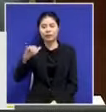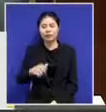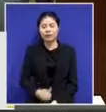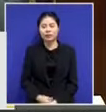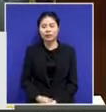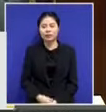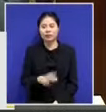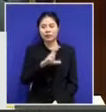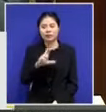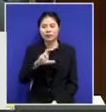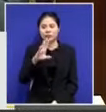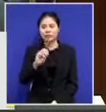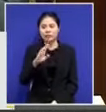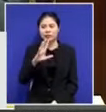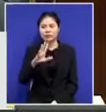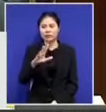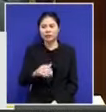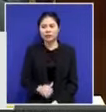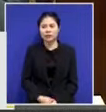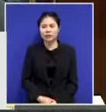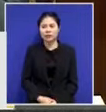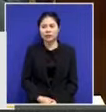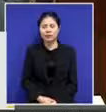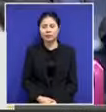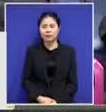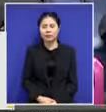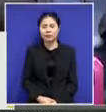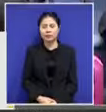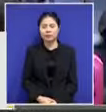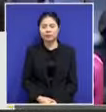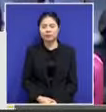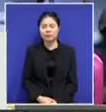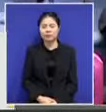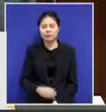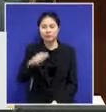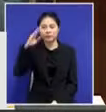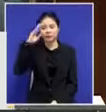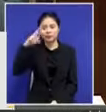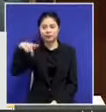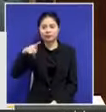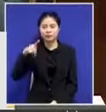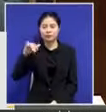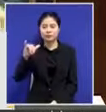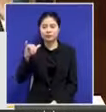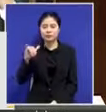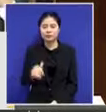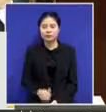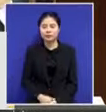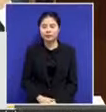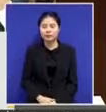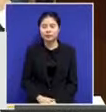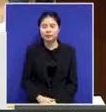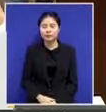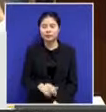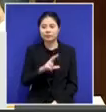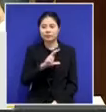345นายพยมพรมเพชร พลเอกประยุทธ์จันทร์โอชาครับ 346นายพรชัยอํานวยทรั